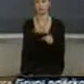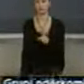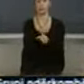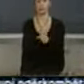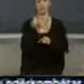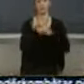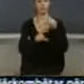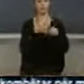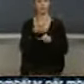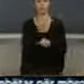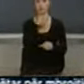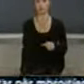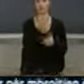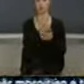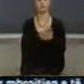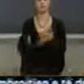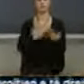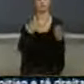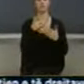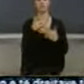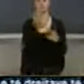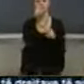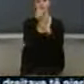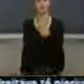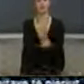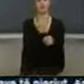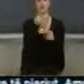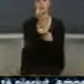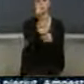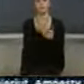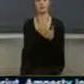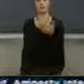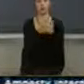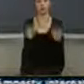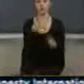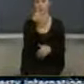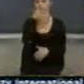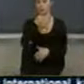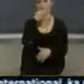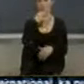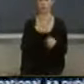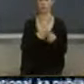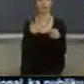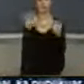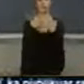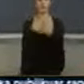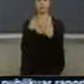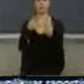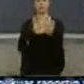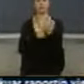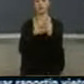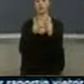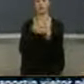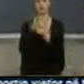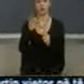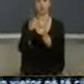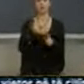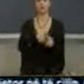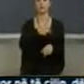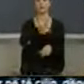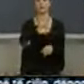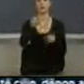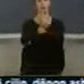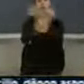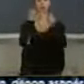transformimit do të zhvillot duke u bazuar në parimet e transparencës dhe do tjetë i koordinuar me NATO-në dhe institucionet tjera